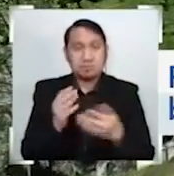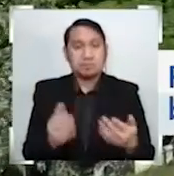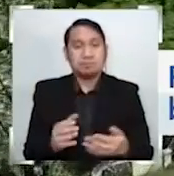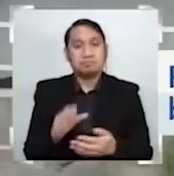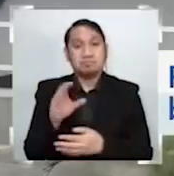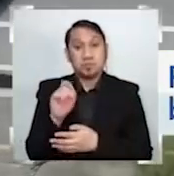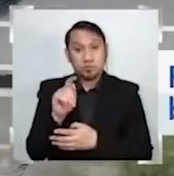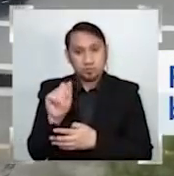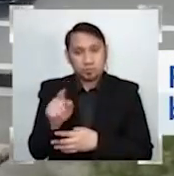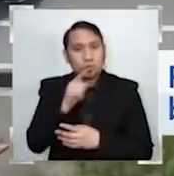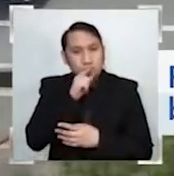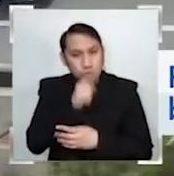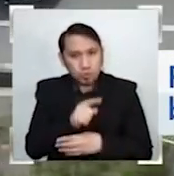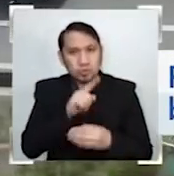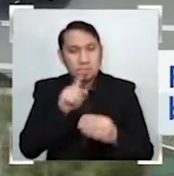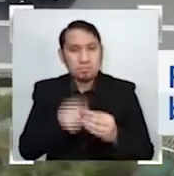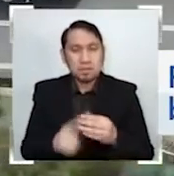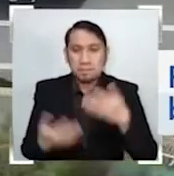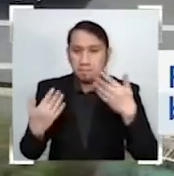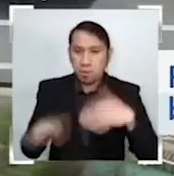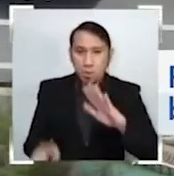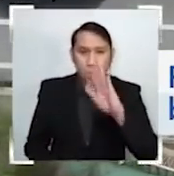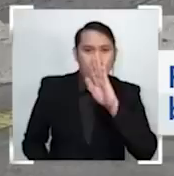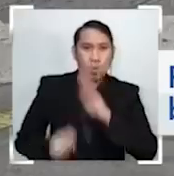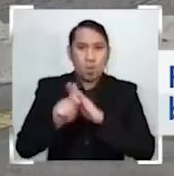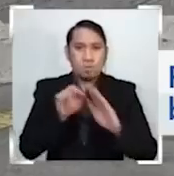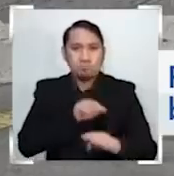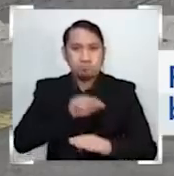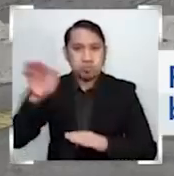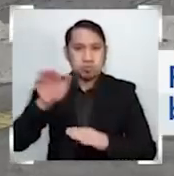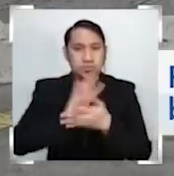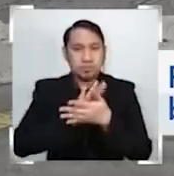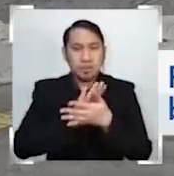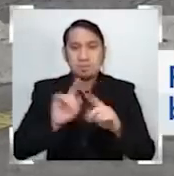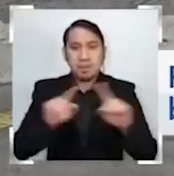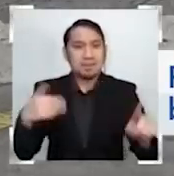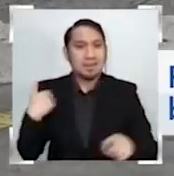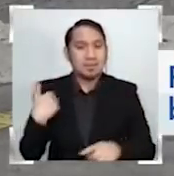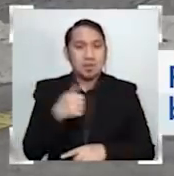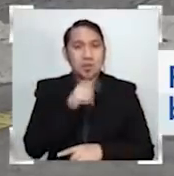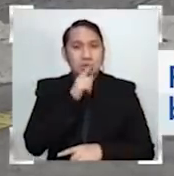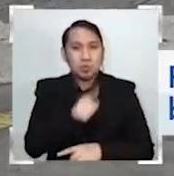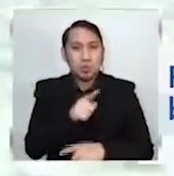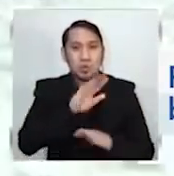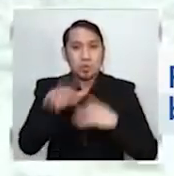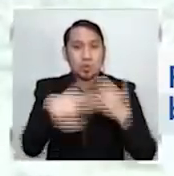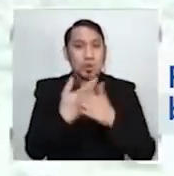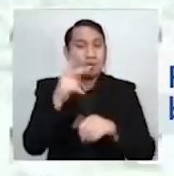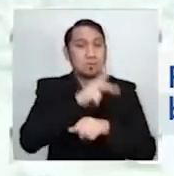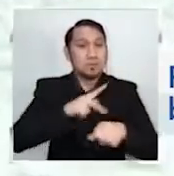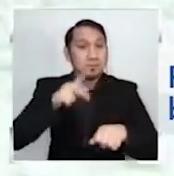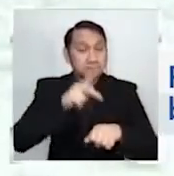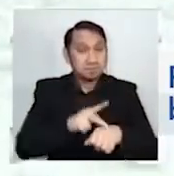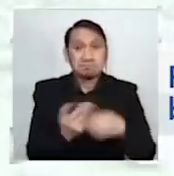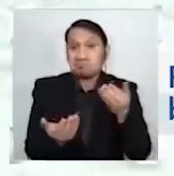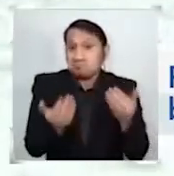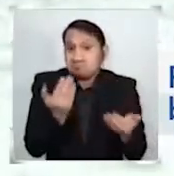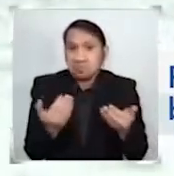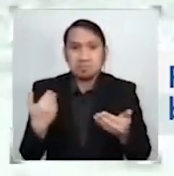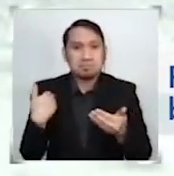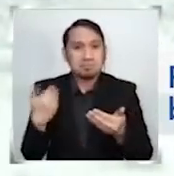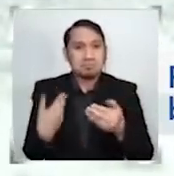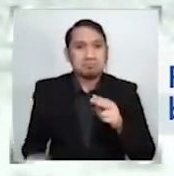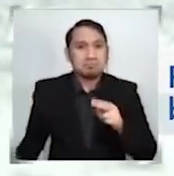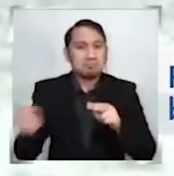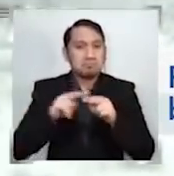nag-peak na ang mga kaso sa Metro Manila, hindi pa raw sigurado ito para sa buong bansa. Pero malamang daw ay hindi na tumaas pa ang total cases